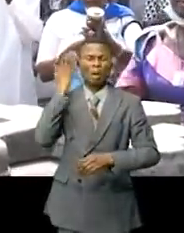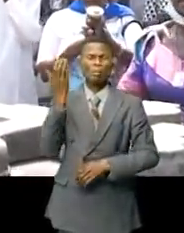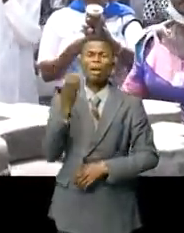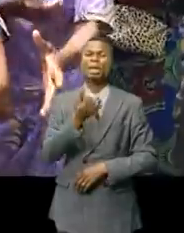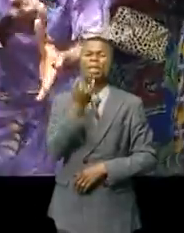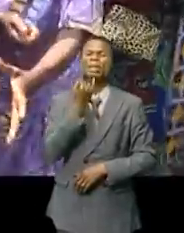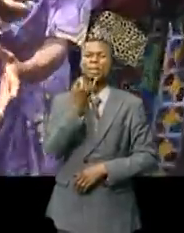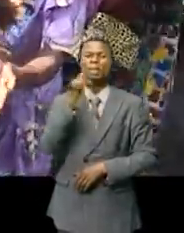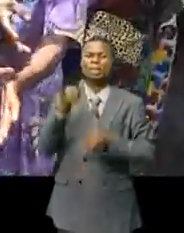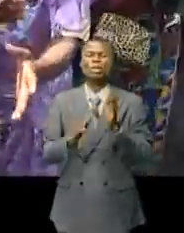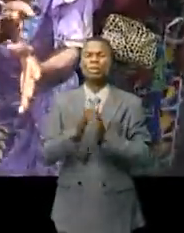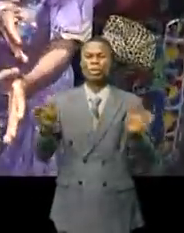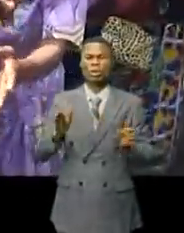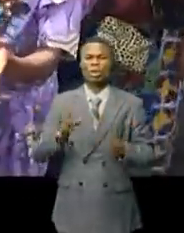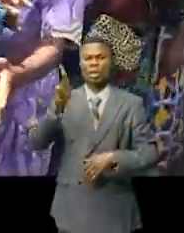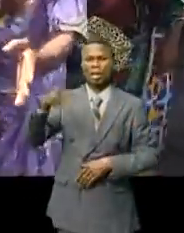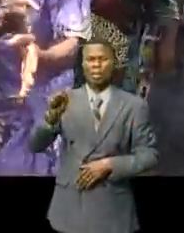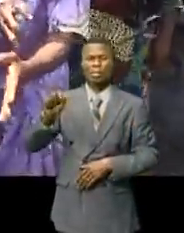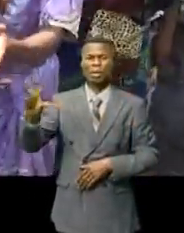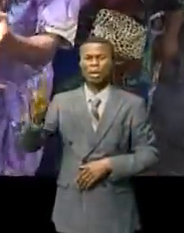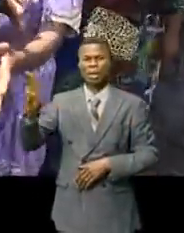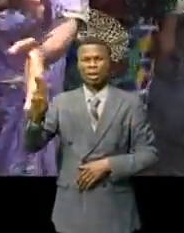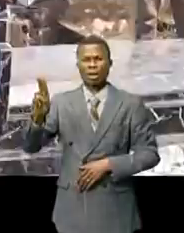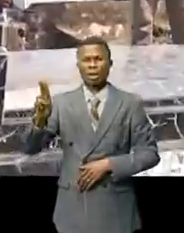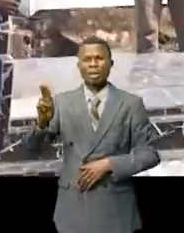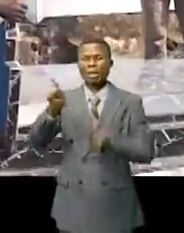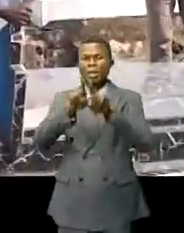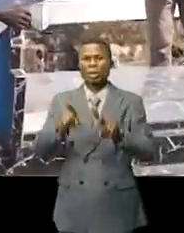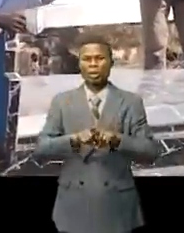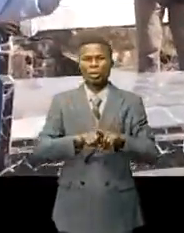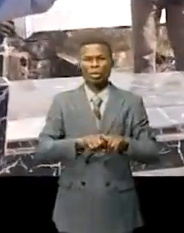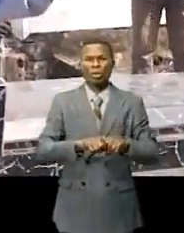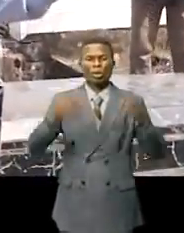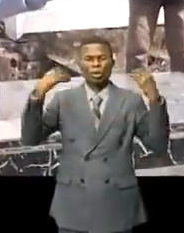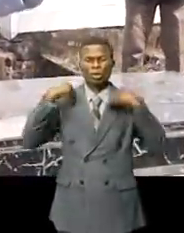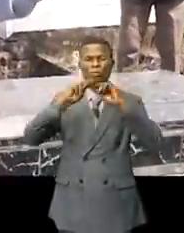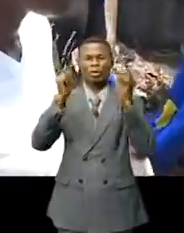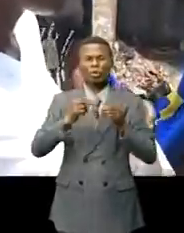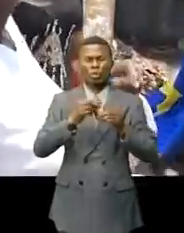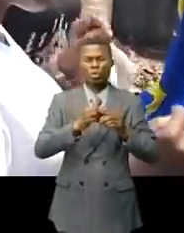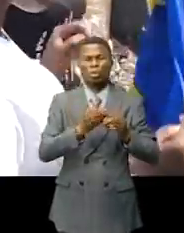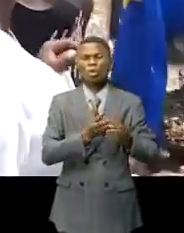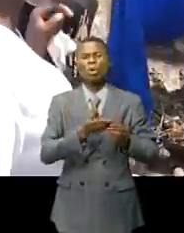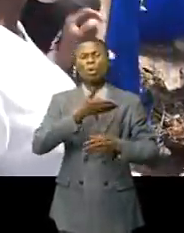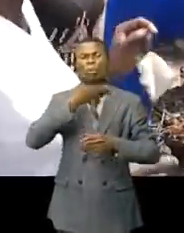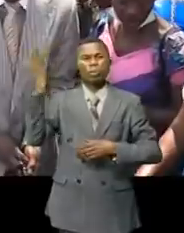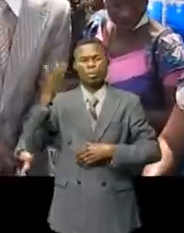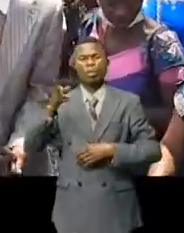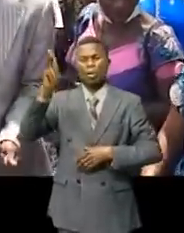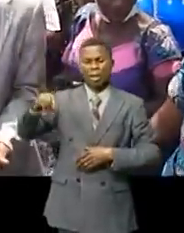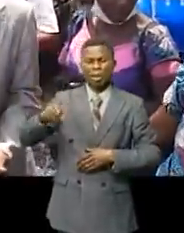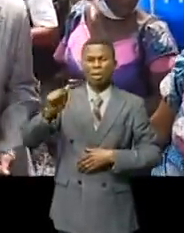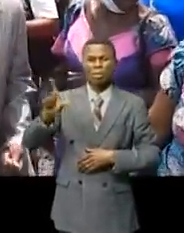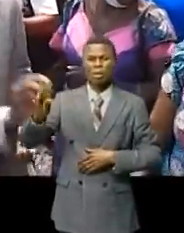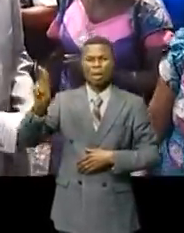sécrétaire général des pa loup à l'imiter et l'enlèvement de ces chefs du parti qui s'en est suivie les pâles ou ses souvenirs